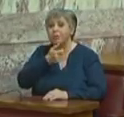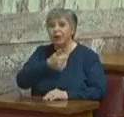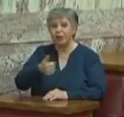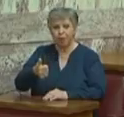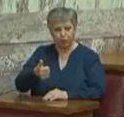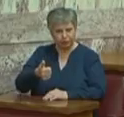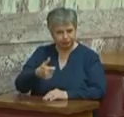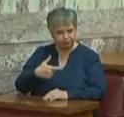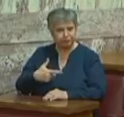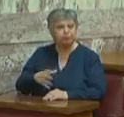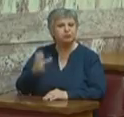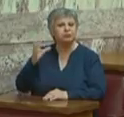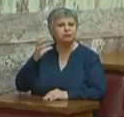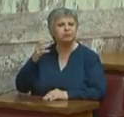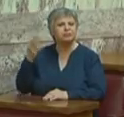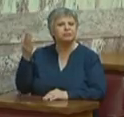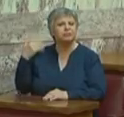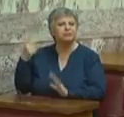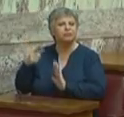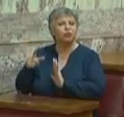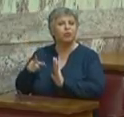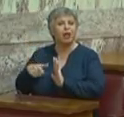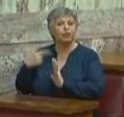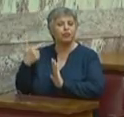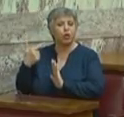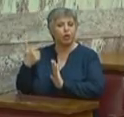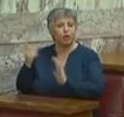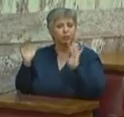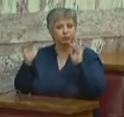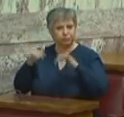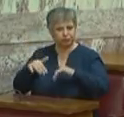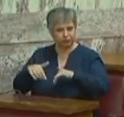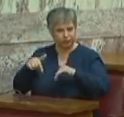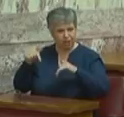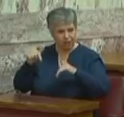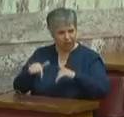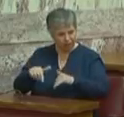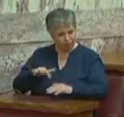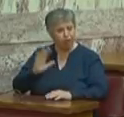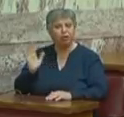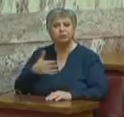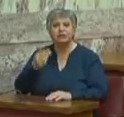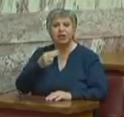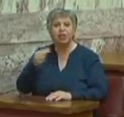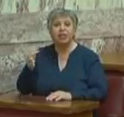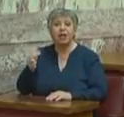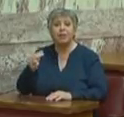Θυμόσαστε στην προηγούμενη συνεδρίαση, τη συνεδρίαση συγκρότησης της Προανακριτικής